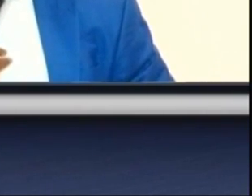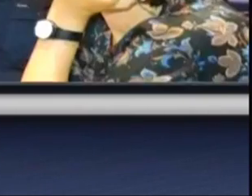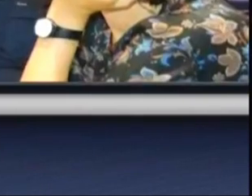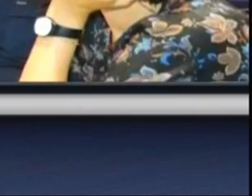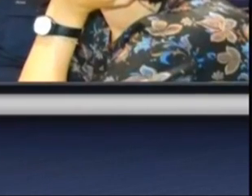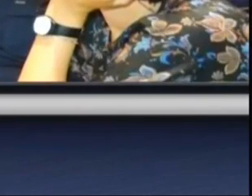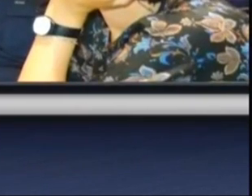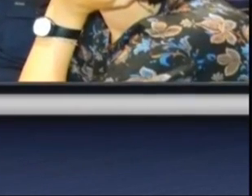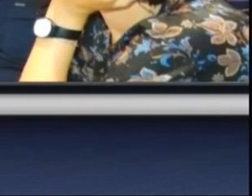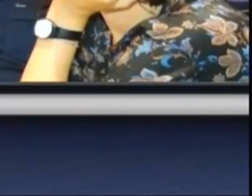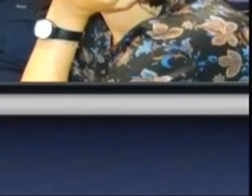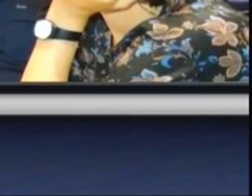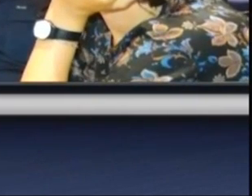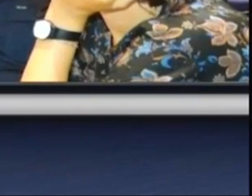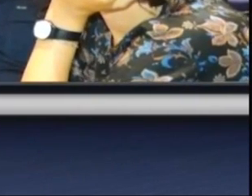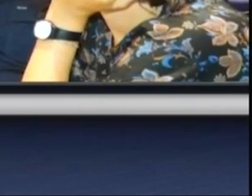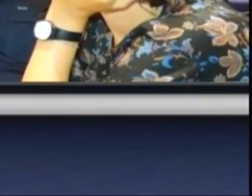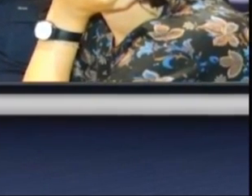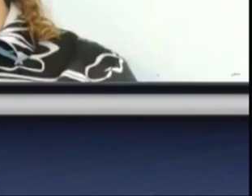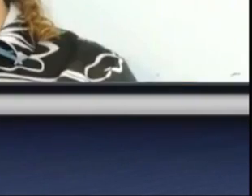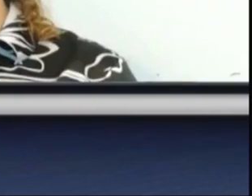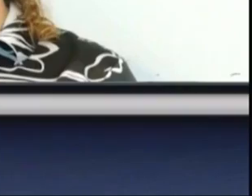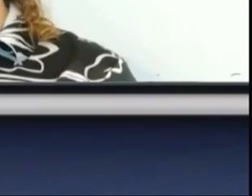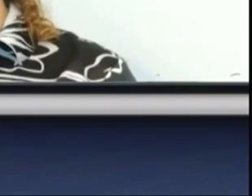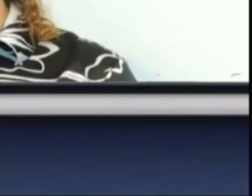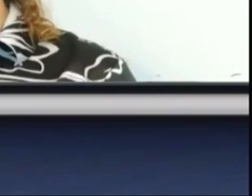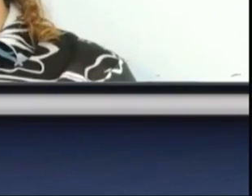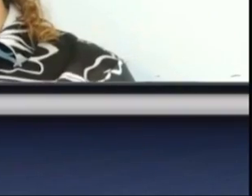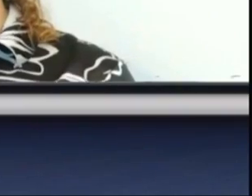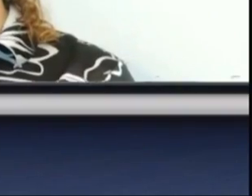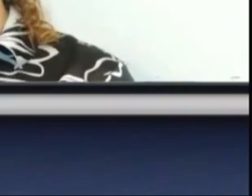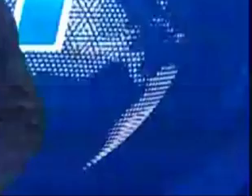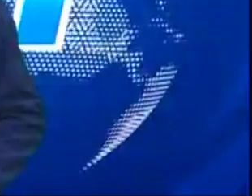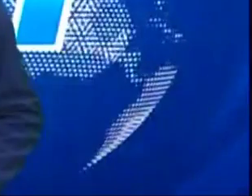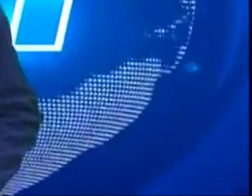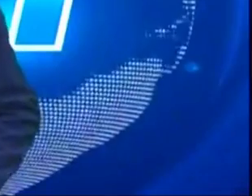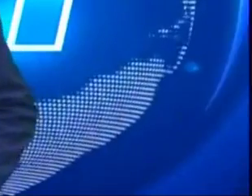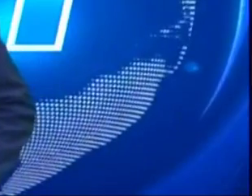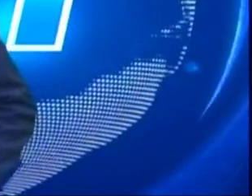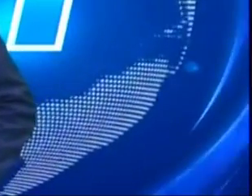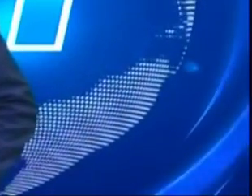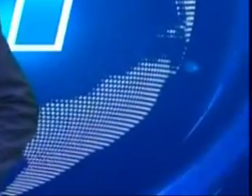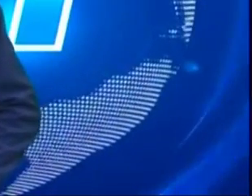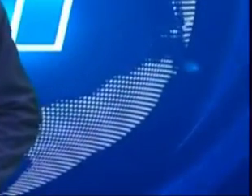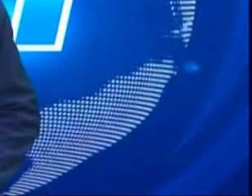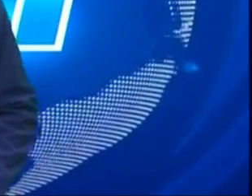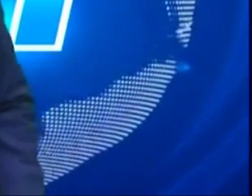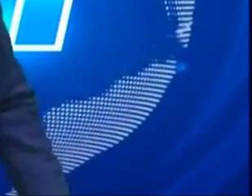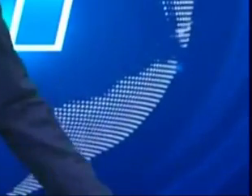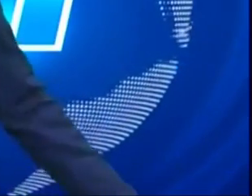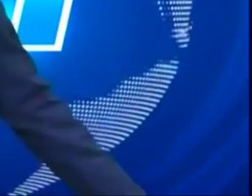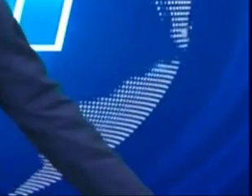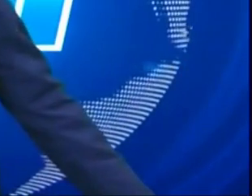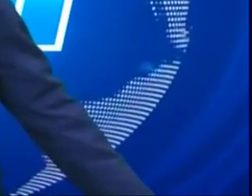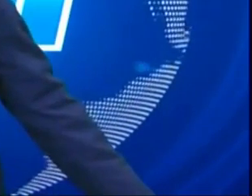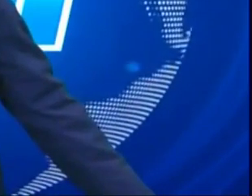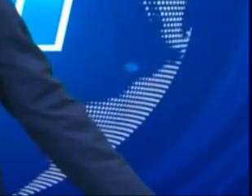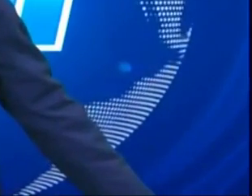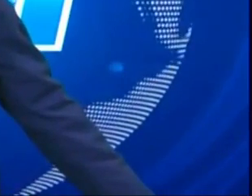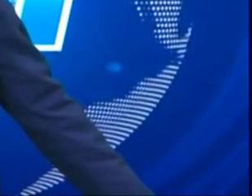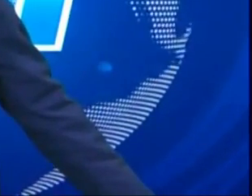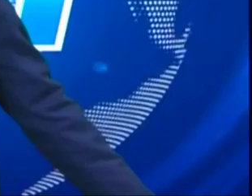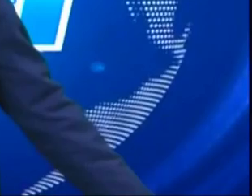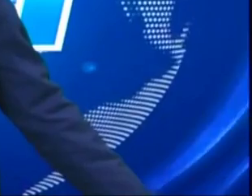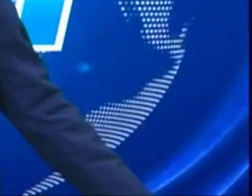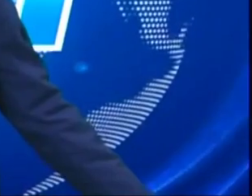dans l'est de la RDC sont la principale cause de cette famine. Voilà tout pour les sommaires. Mesdames et